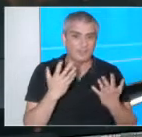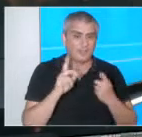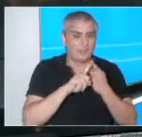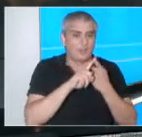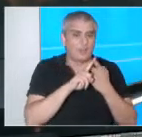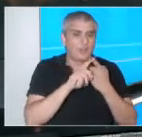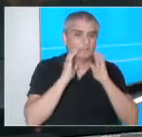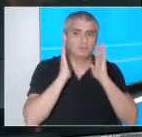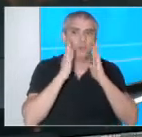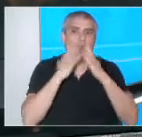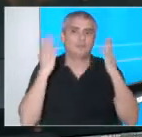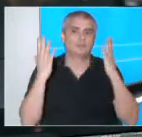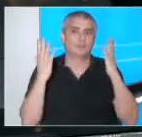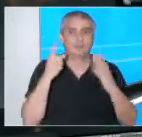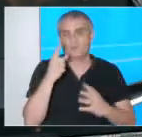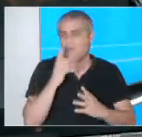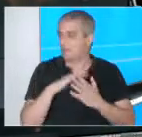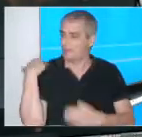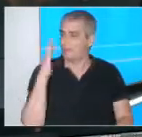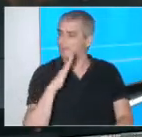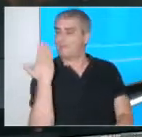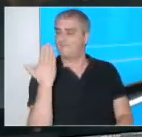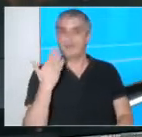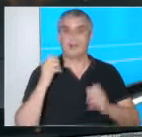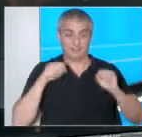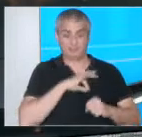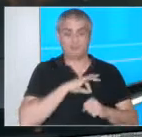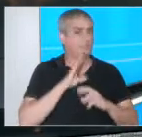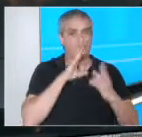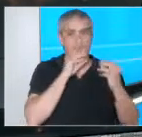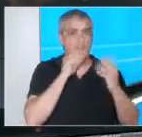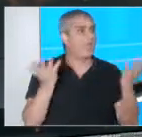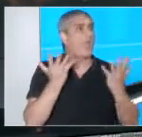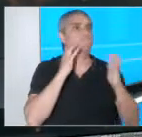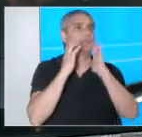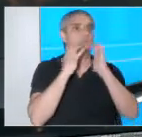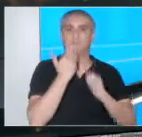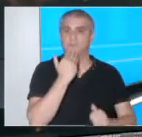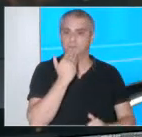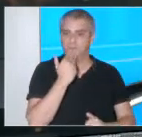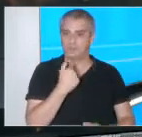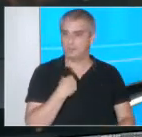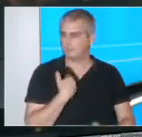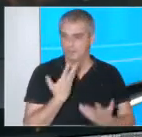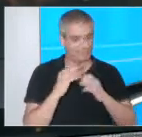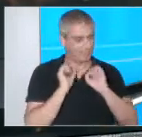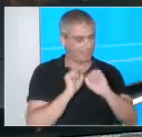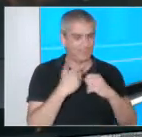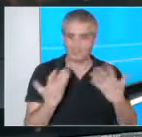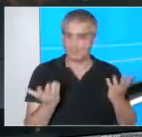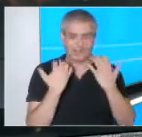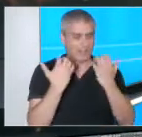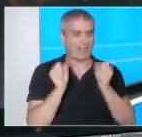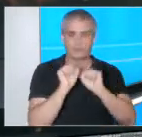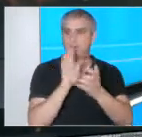בהם היא כל כך גדולה, שהוא מפנה את הגב לנשיא רוסיה, ועל מה הוא מדבר? איפה התקשורת הישראלית? אין לו בייס, אין לו קהל, אין